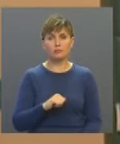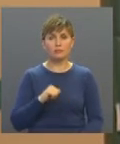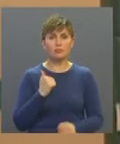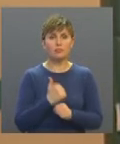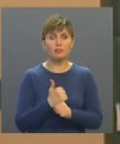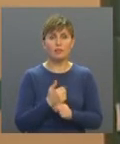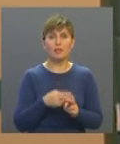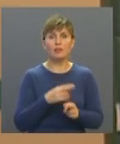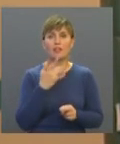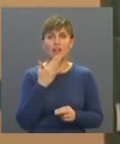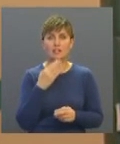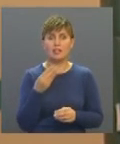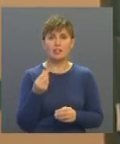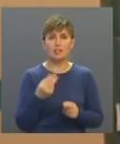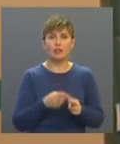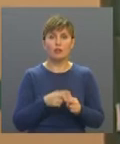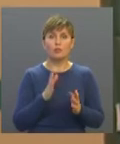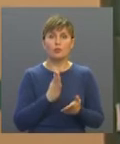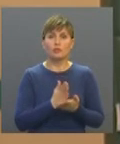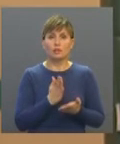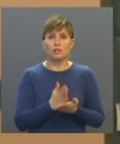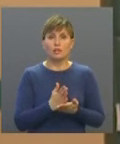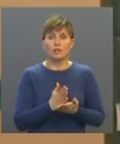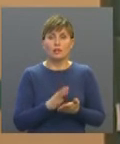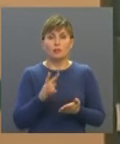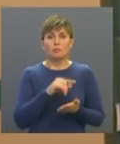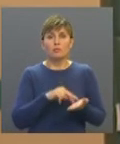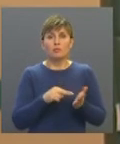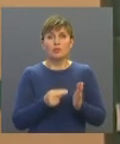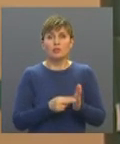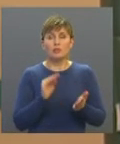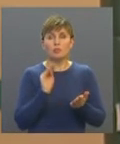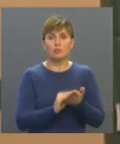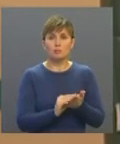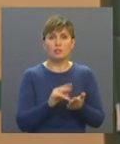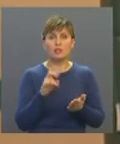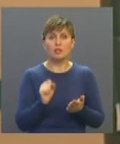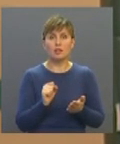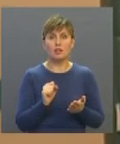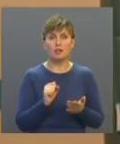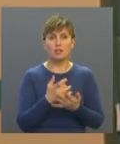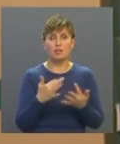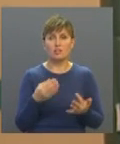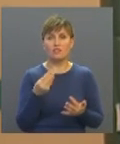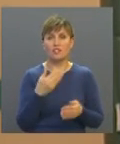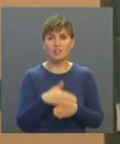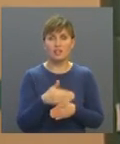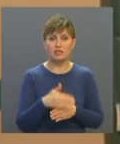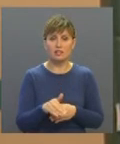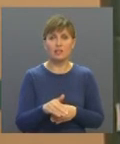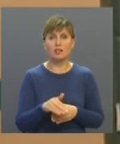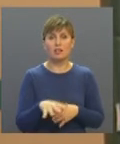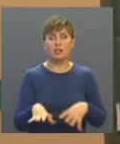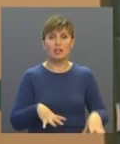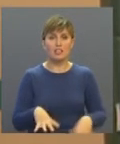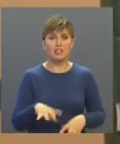есть иностранная валюта, которая будет находиться, мы ее планируем размещать на западных финансовых рынках, на тех же